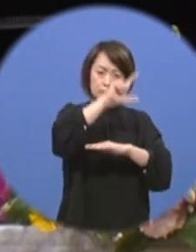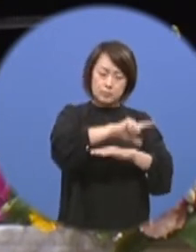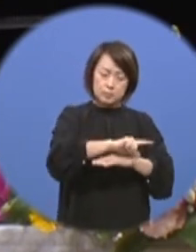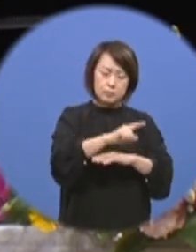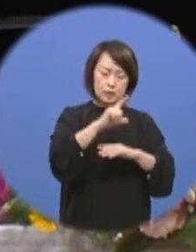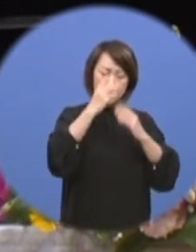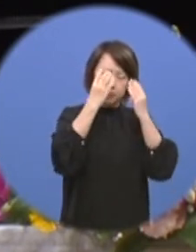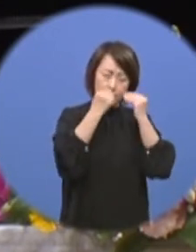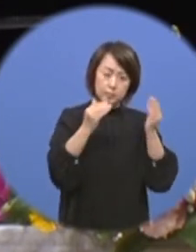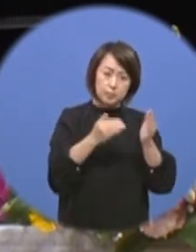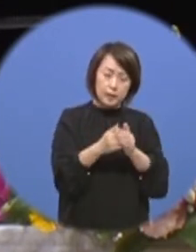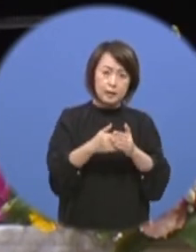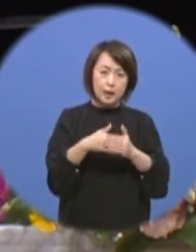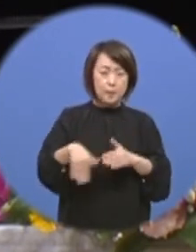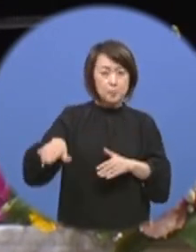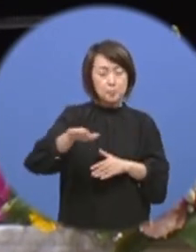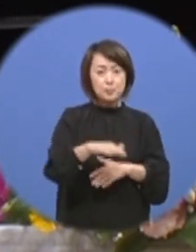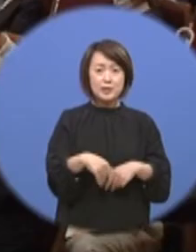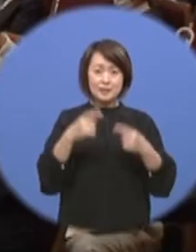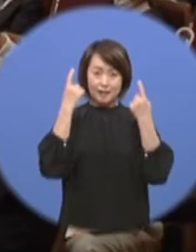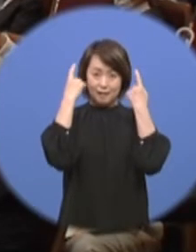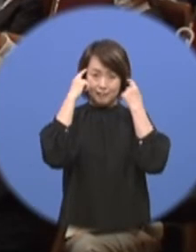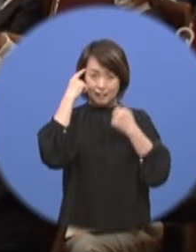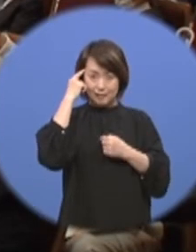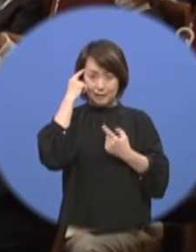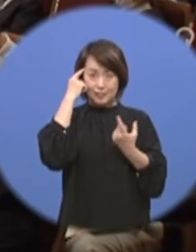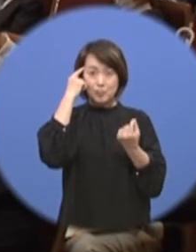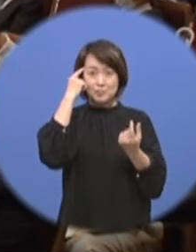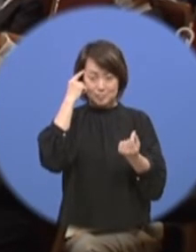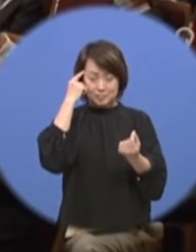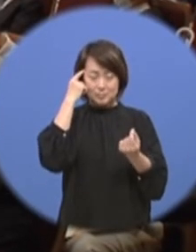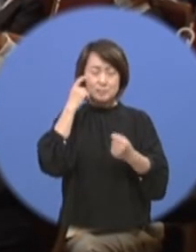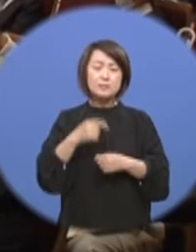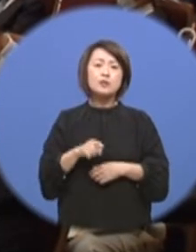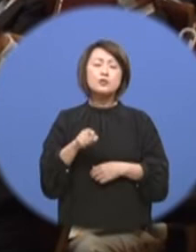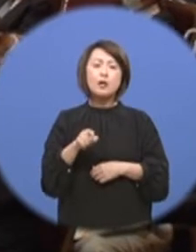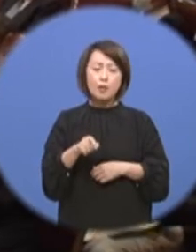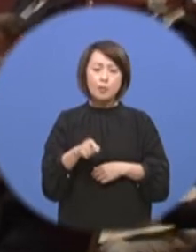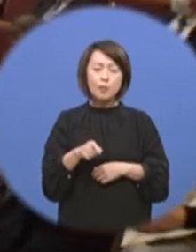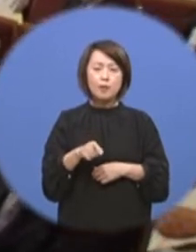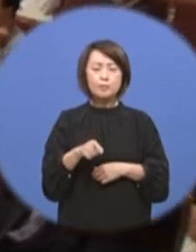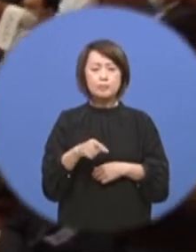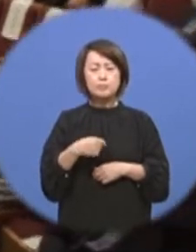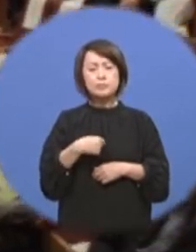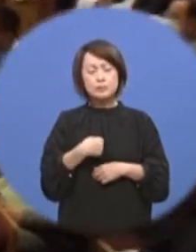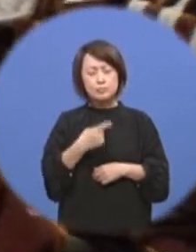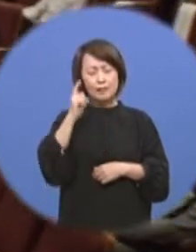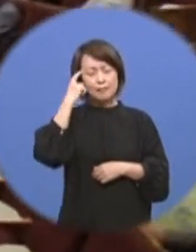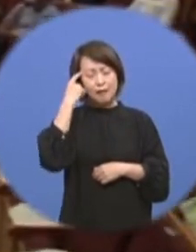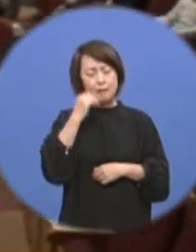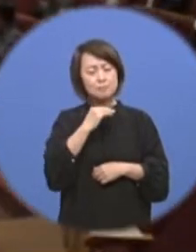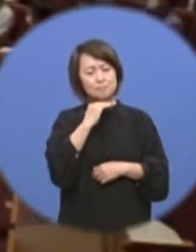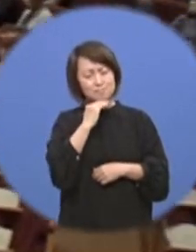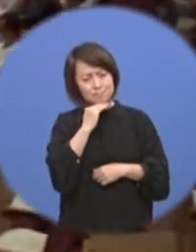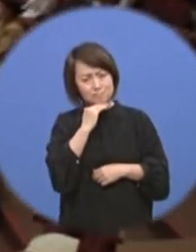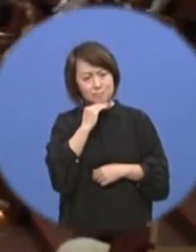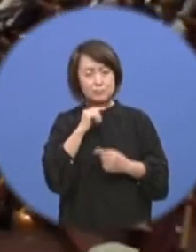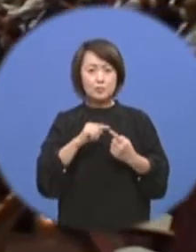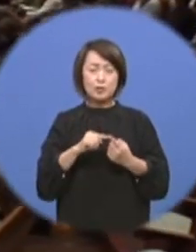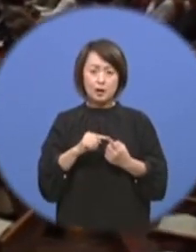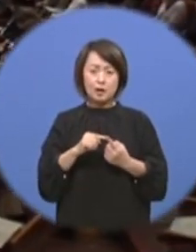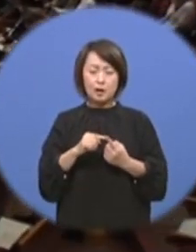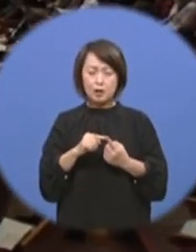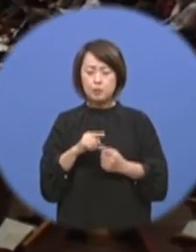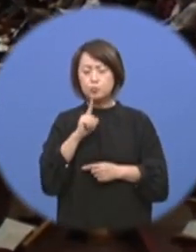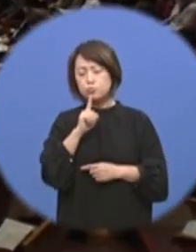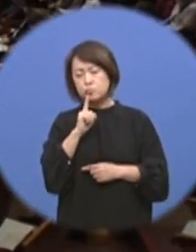ありますかこれはしかしー静かに待っておっても念仏のように唱え